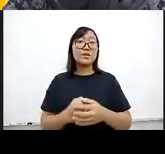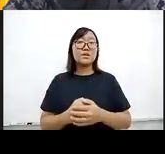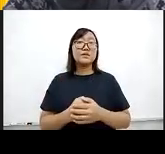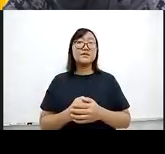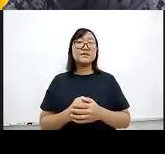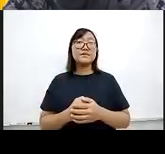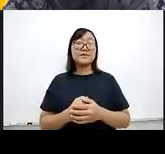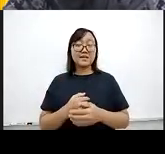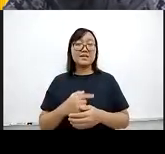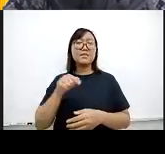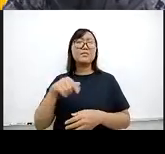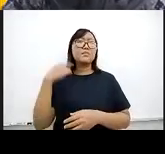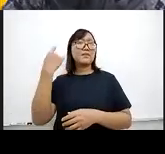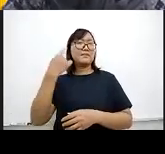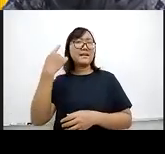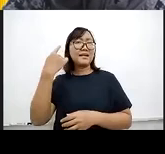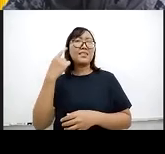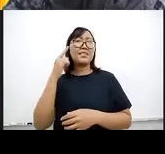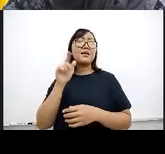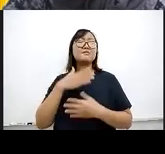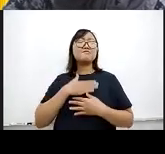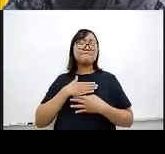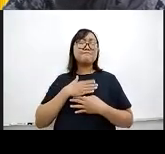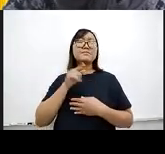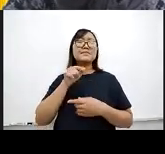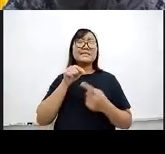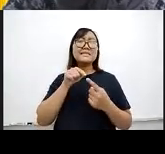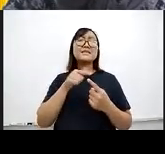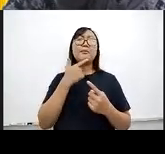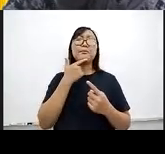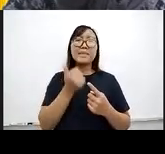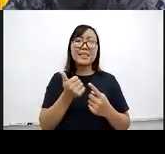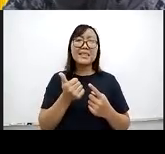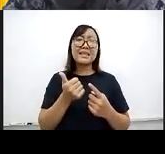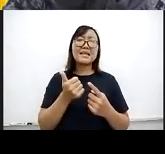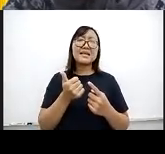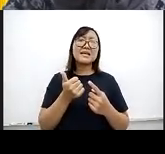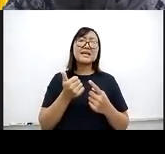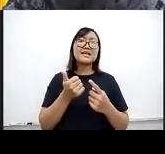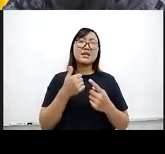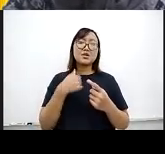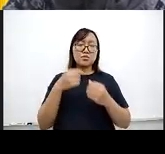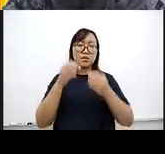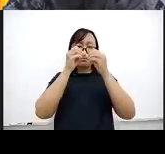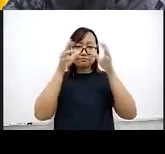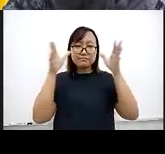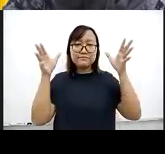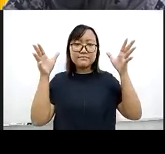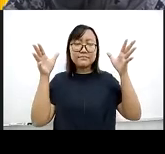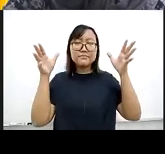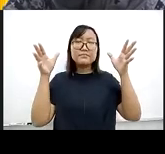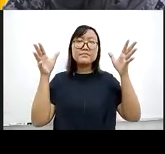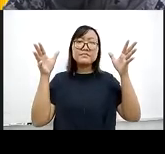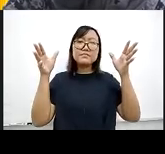pemerintah sekali lagi ini merupakan hal yang penting bagi kami forum yang penting untuk mengutuk lebih jelas melihat sebenarnya